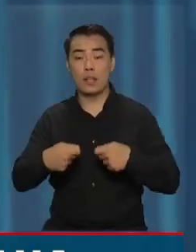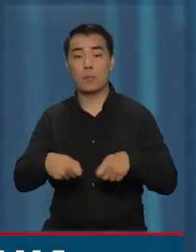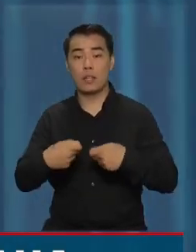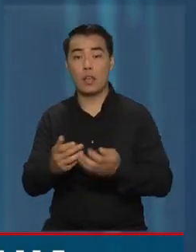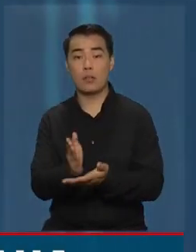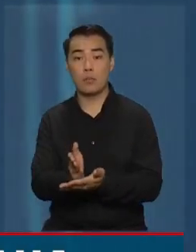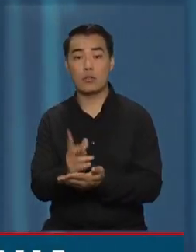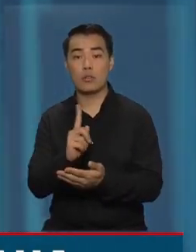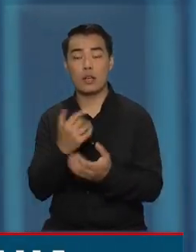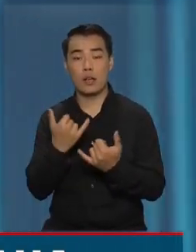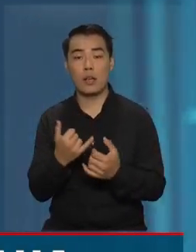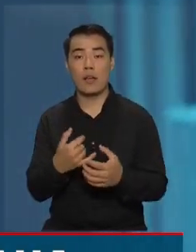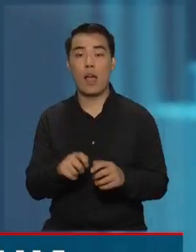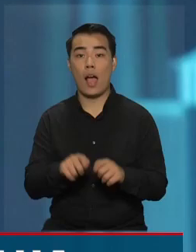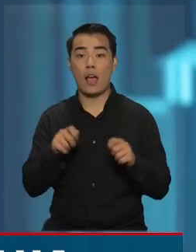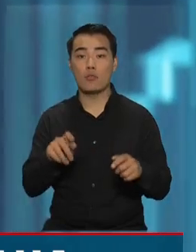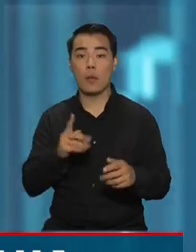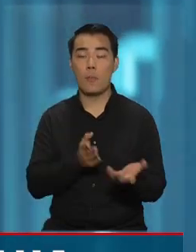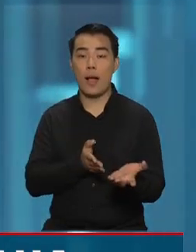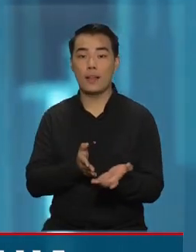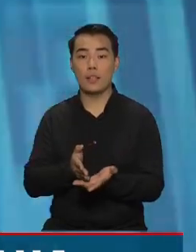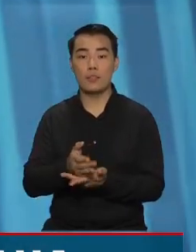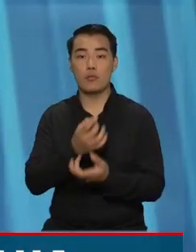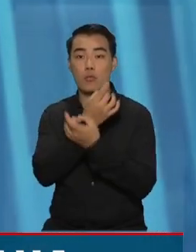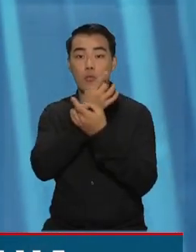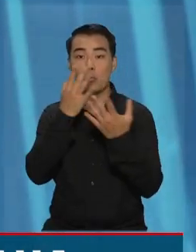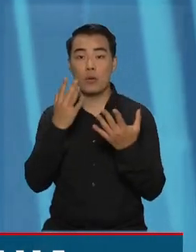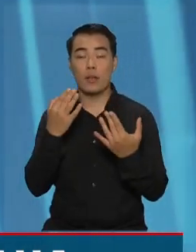передавать, чтобы формировались именно вот эта политическая культура